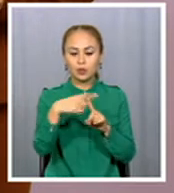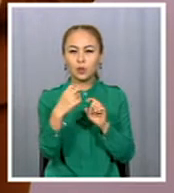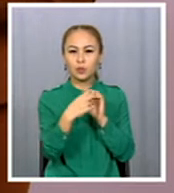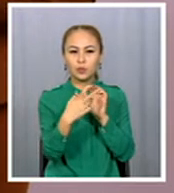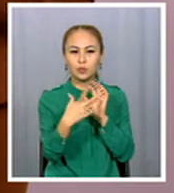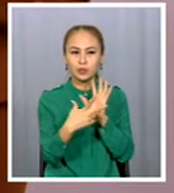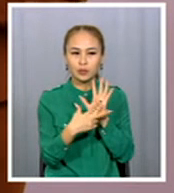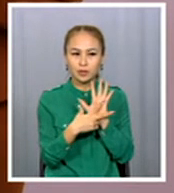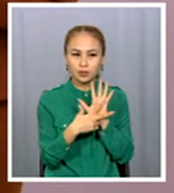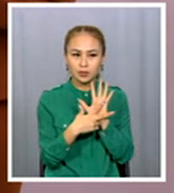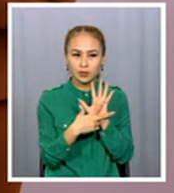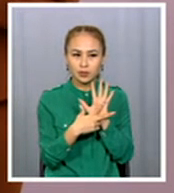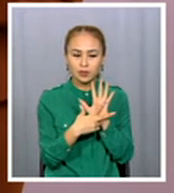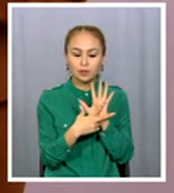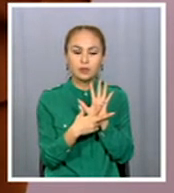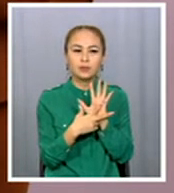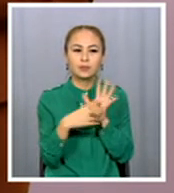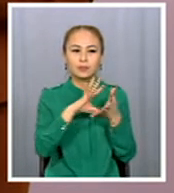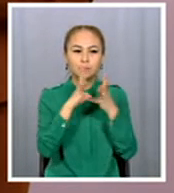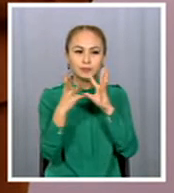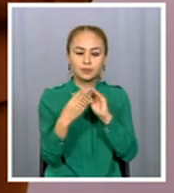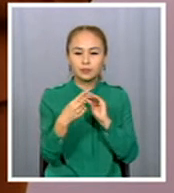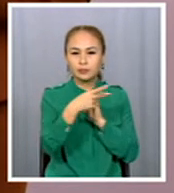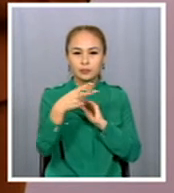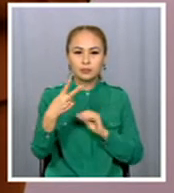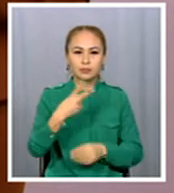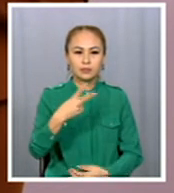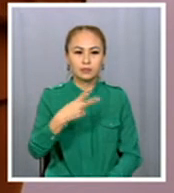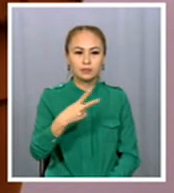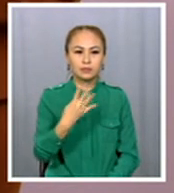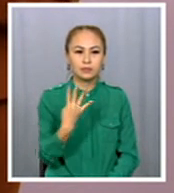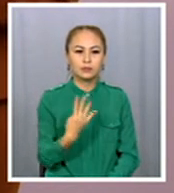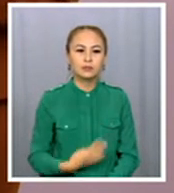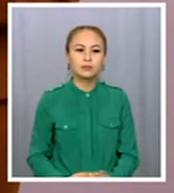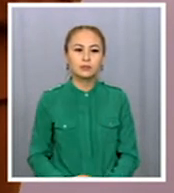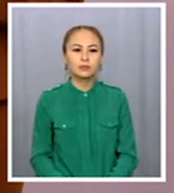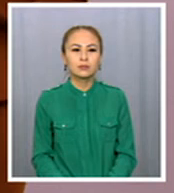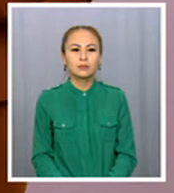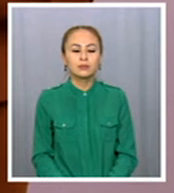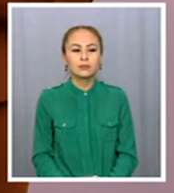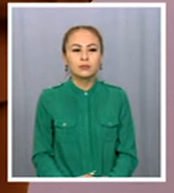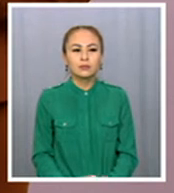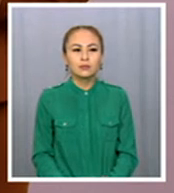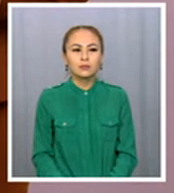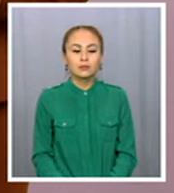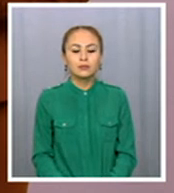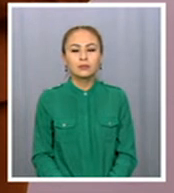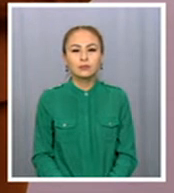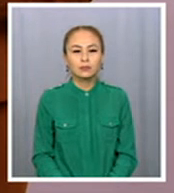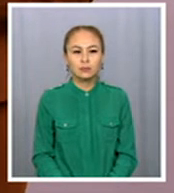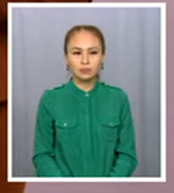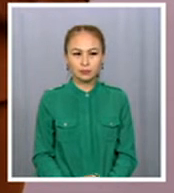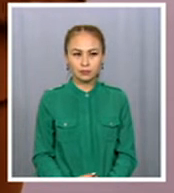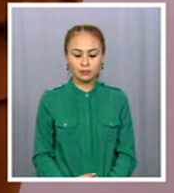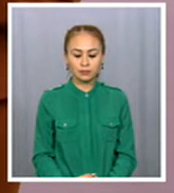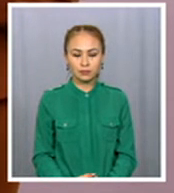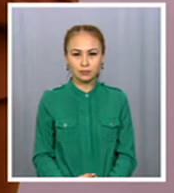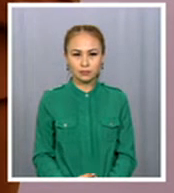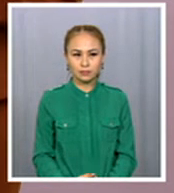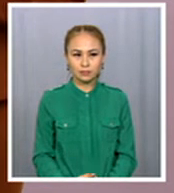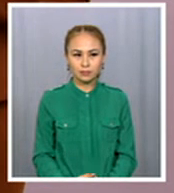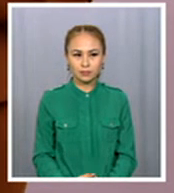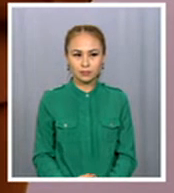тең. Ал барлығын табу үшін аққу мен қарақудың санын қосамыз. Демек, 6